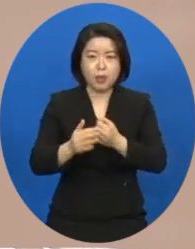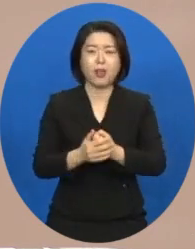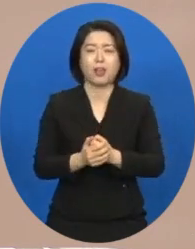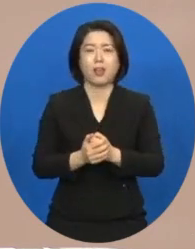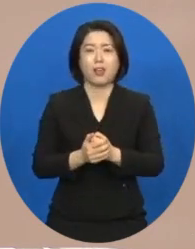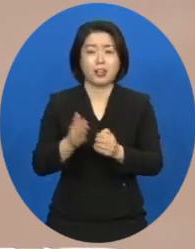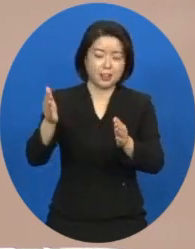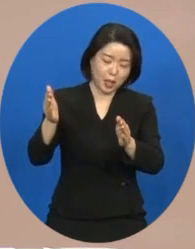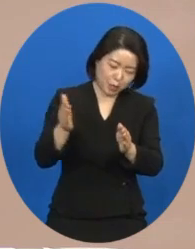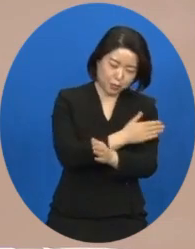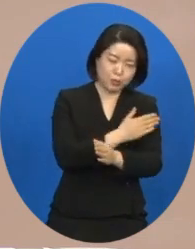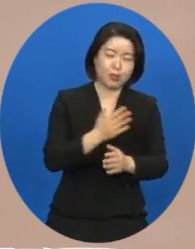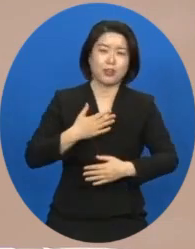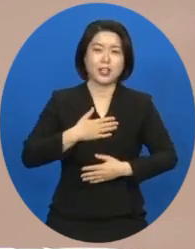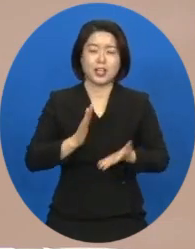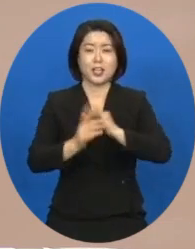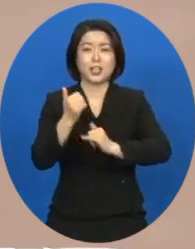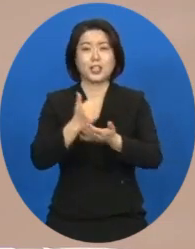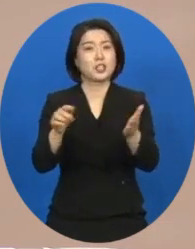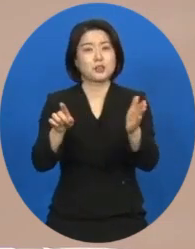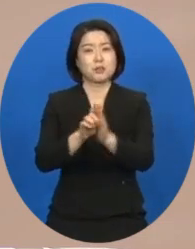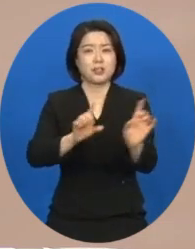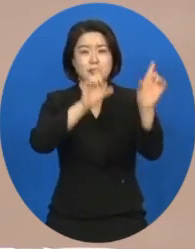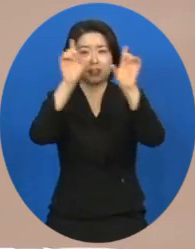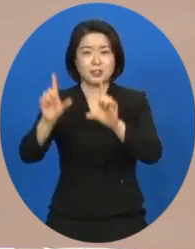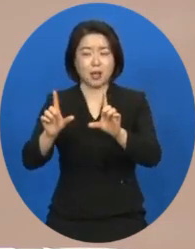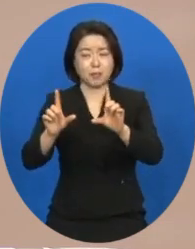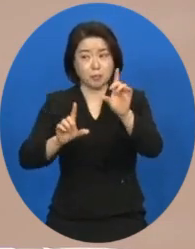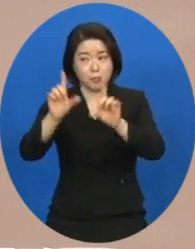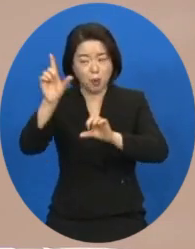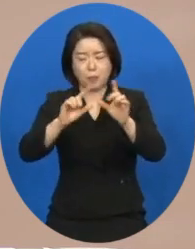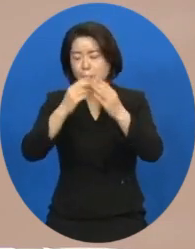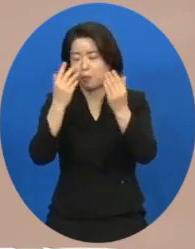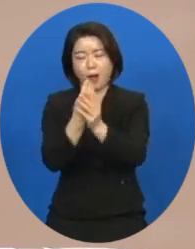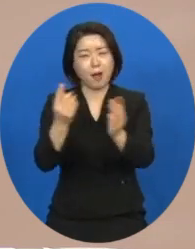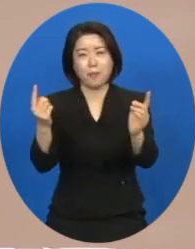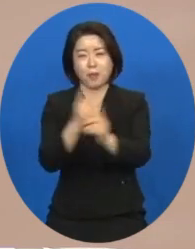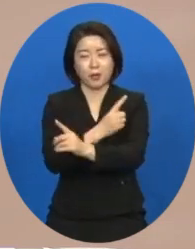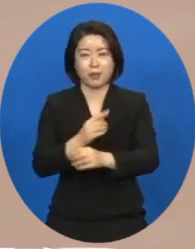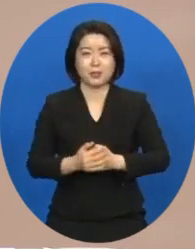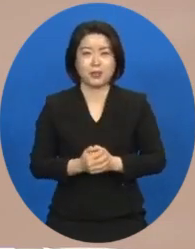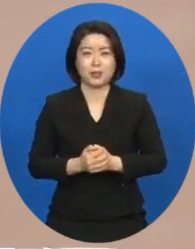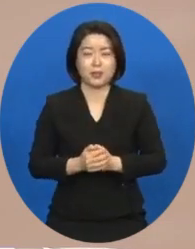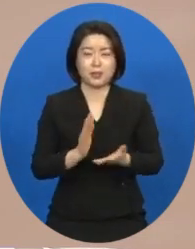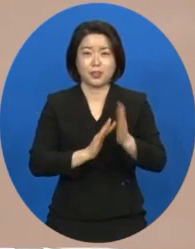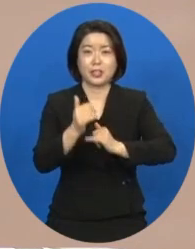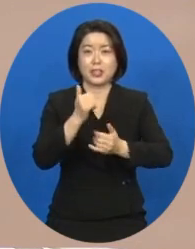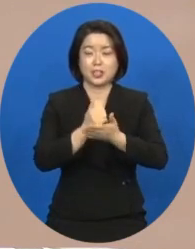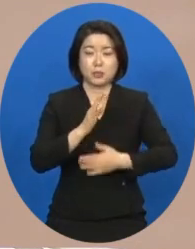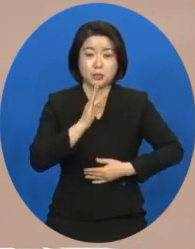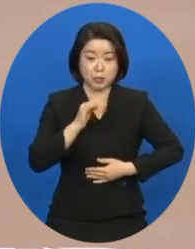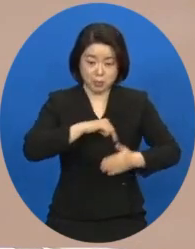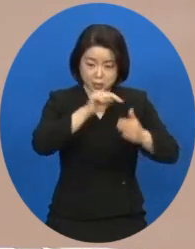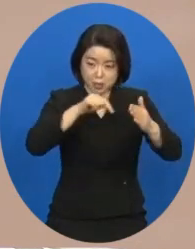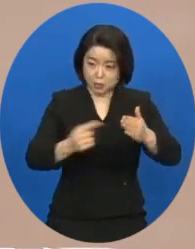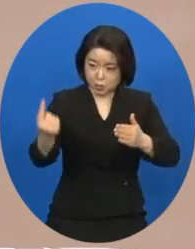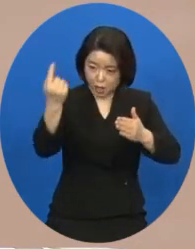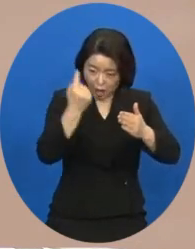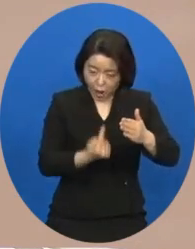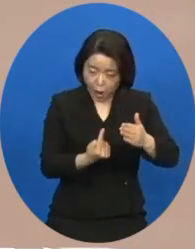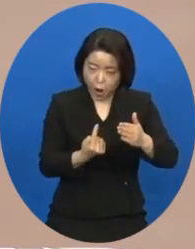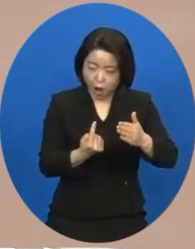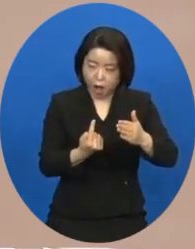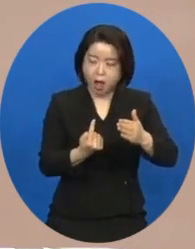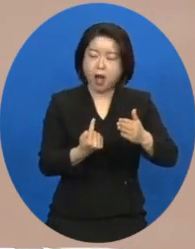믿는 삶의 차원이 달라지기 시작했습니다. 예수님이 정말 내 안에 거하신다는 사실이